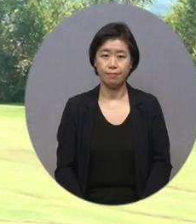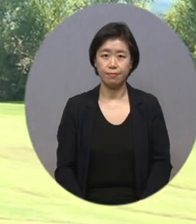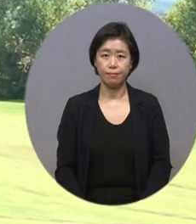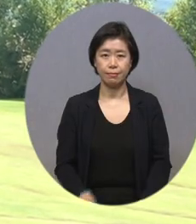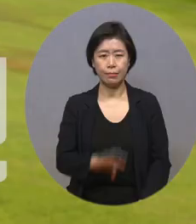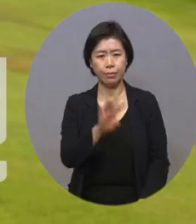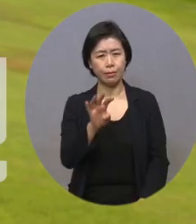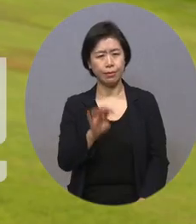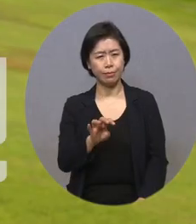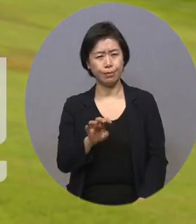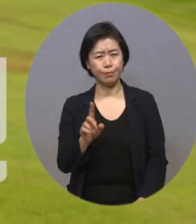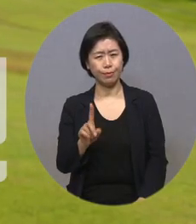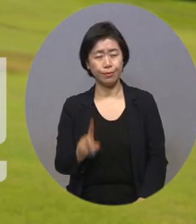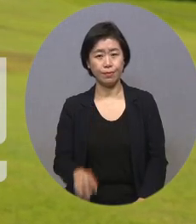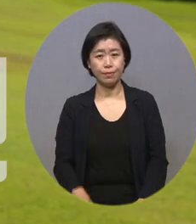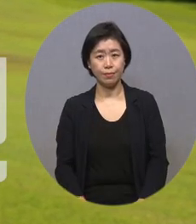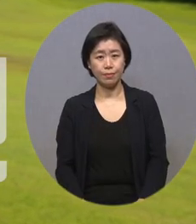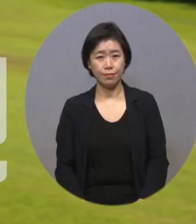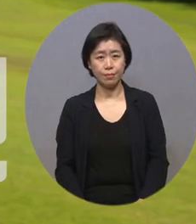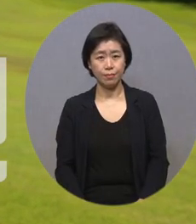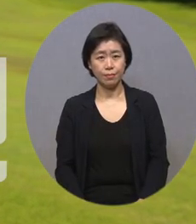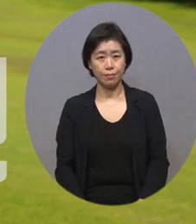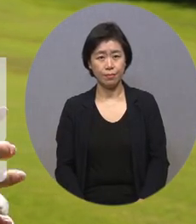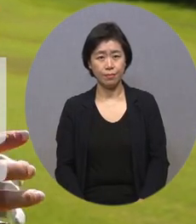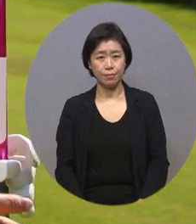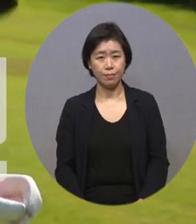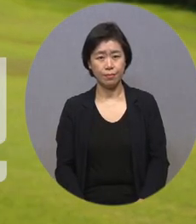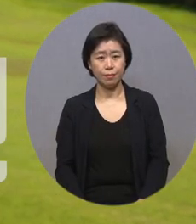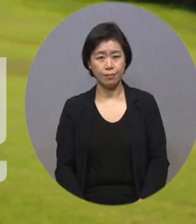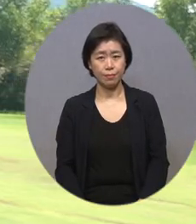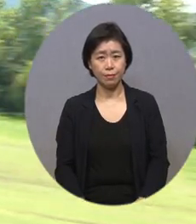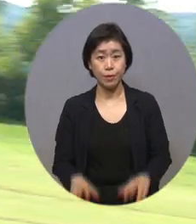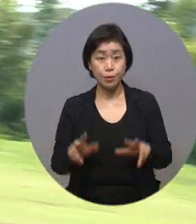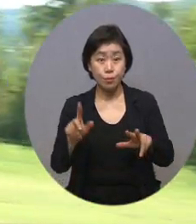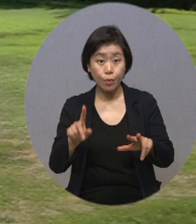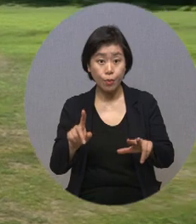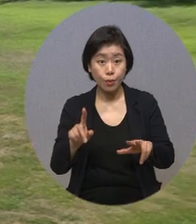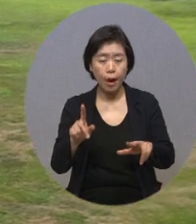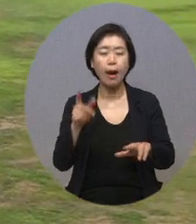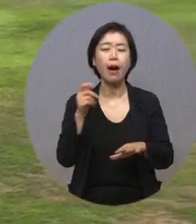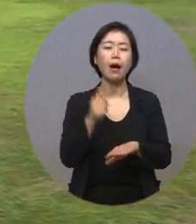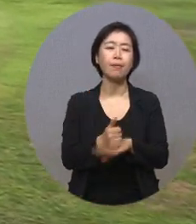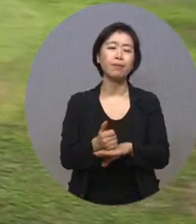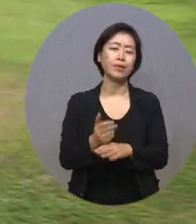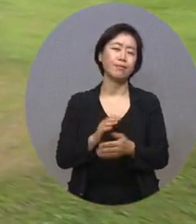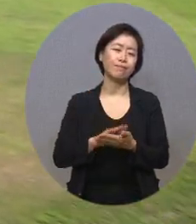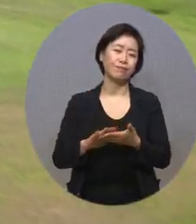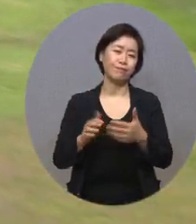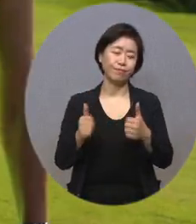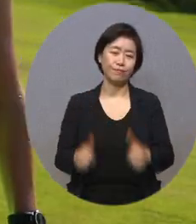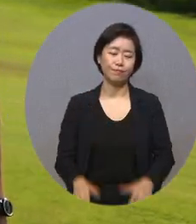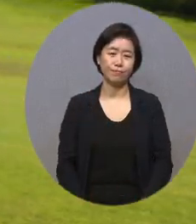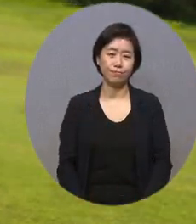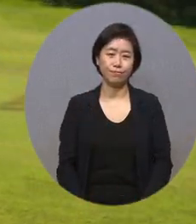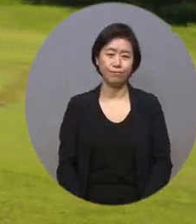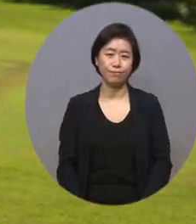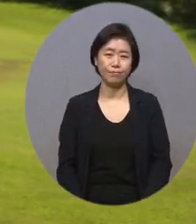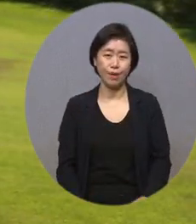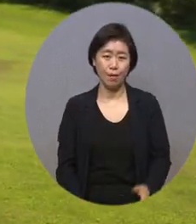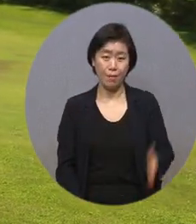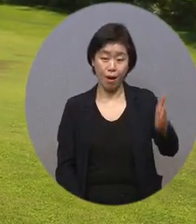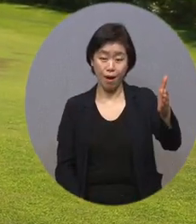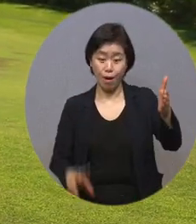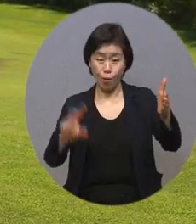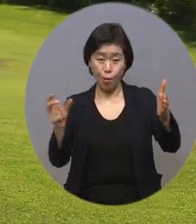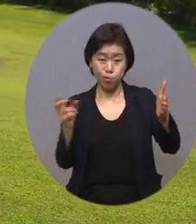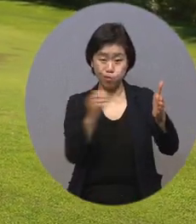벙벙벙벙벙. 도로 맞은 거 아니야? 와, 나이스. 어, 됐어, 됐어. 야, 누가 벽에서 던져 공을 던져준다, 야. 현아야.